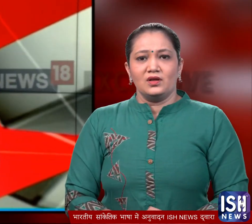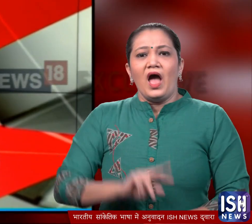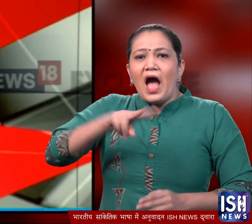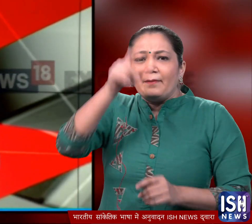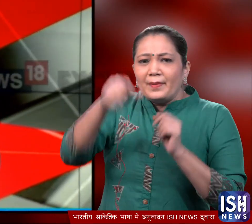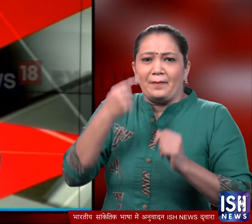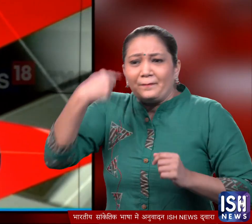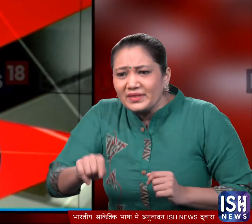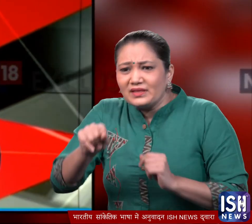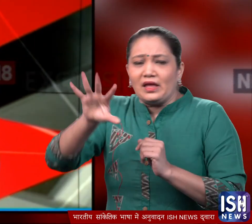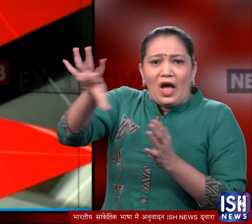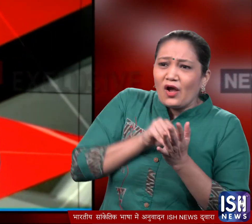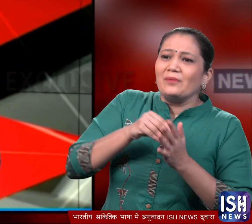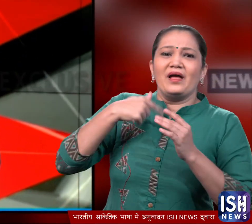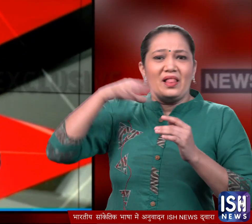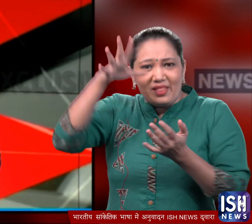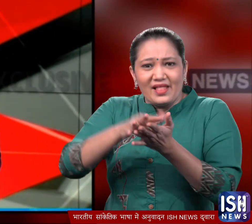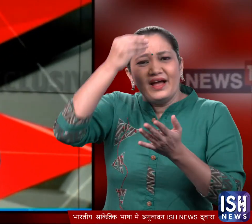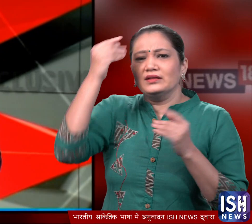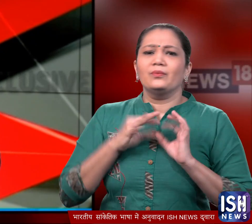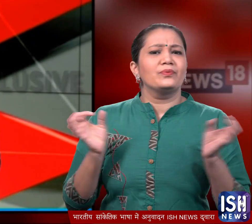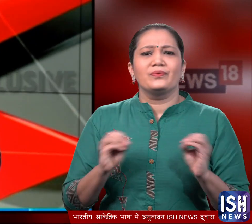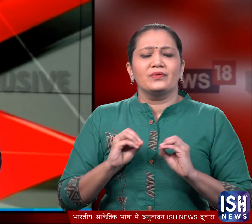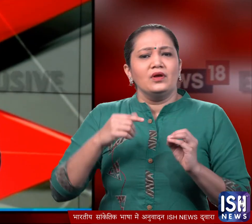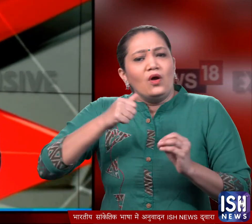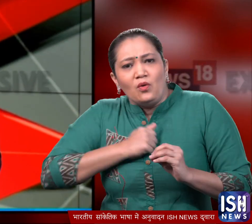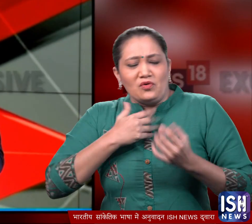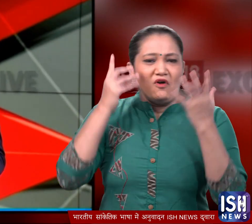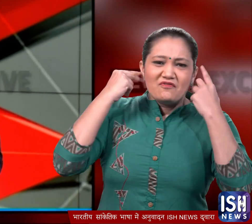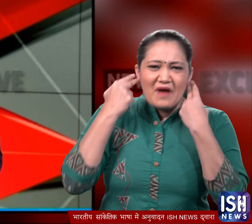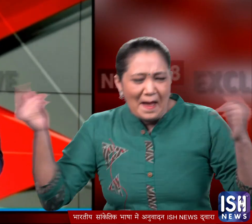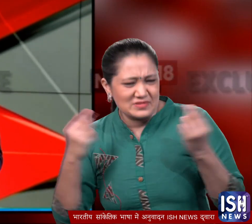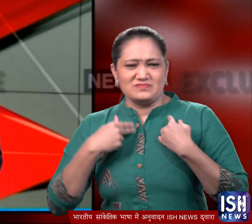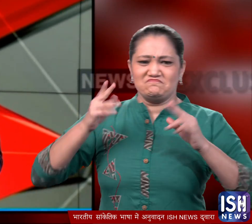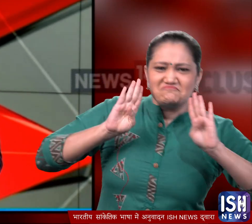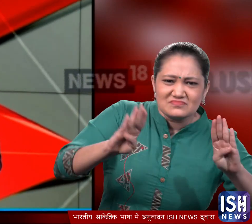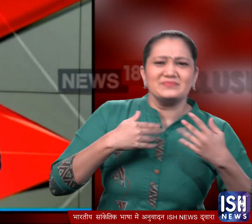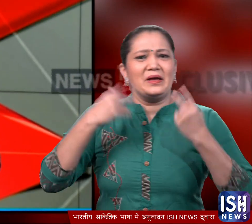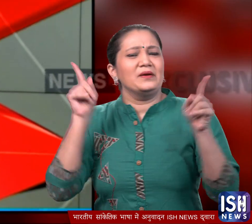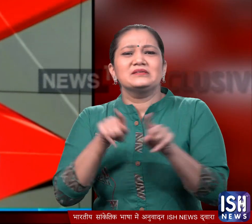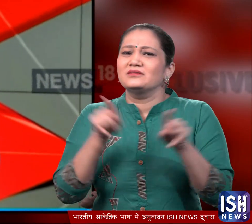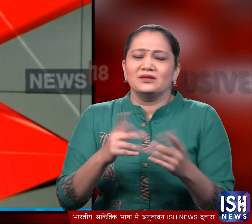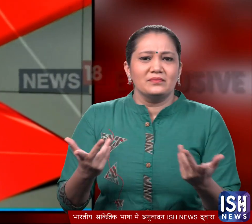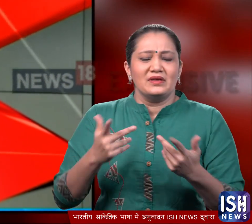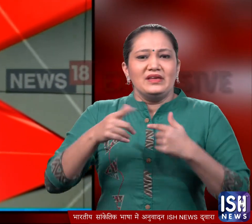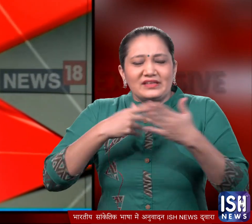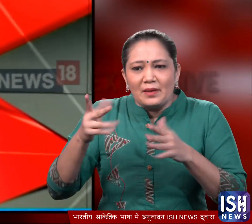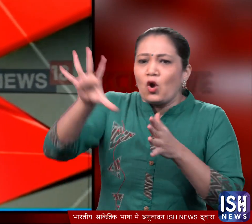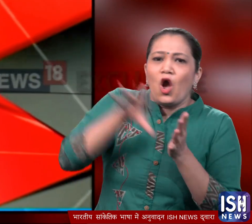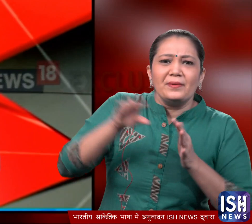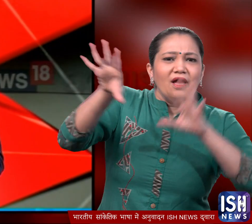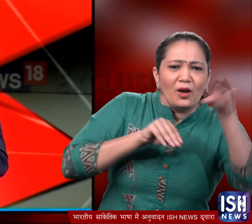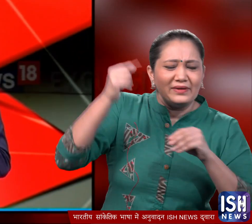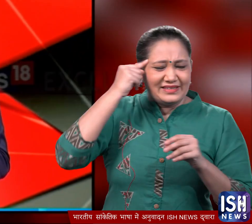दूसरों की गलती से सबक सीखना भूल चुके हैं, क्योंकि हमारे सिर पर तो रातों रात मशहूर होने का भूत सवार है और इसके लिए बिना अक्ल लगाए नकल